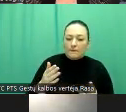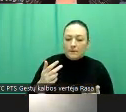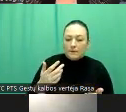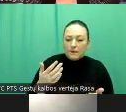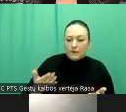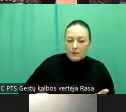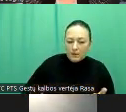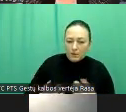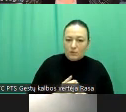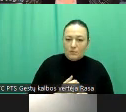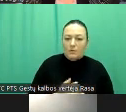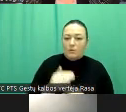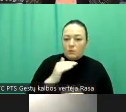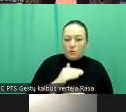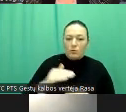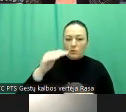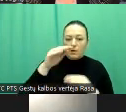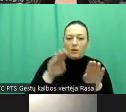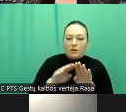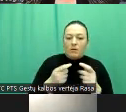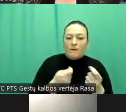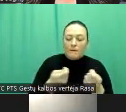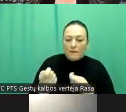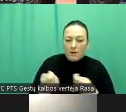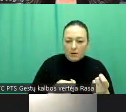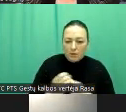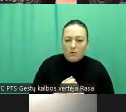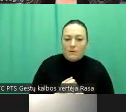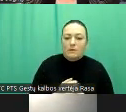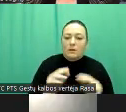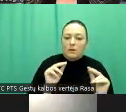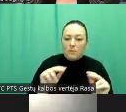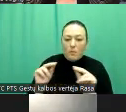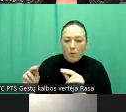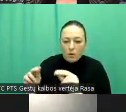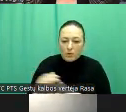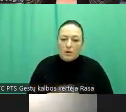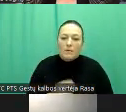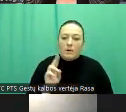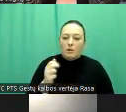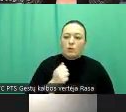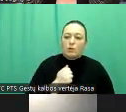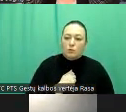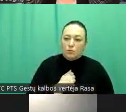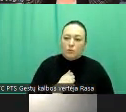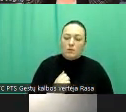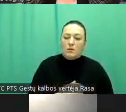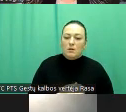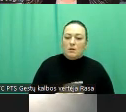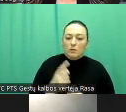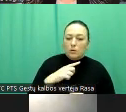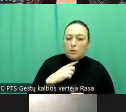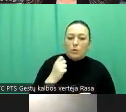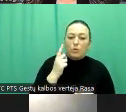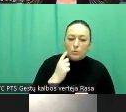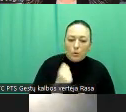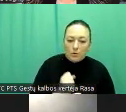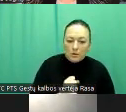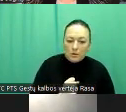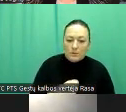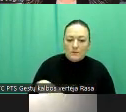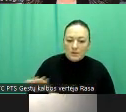grandies vadovams, aukštesnio lygio vadovams, tiems mokytojams, kurie turi didelės ambicijas ir taip pat visiems kitiems,